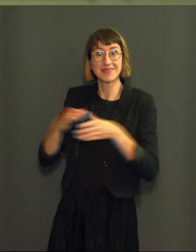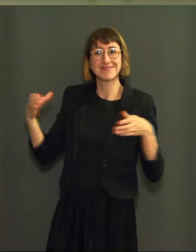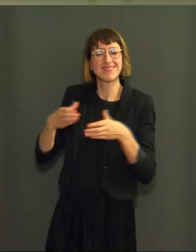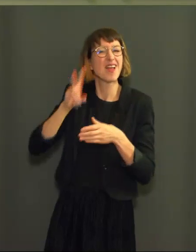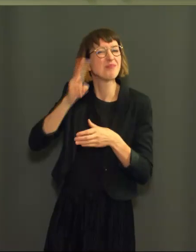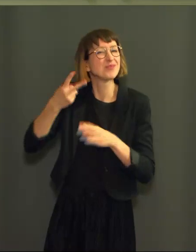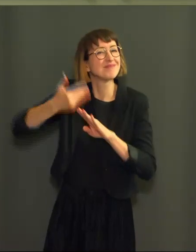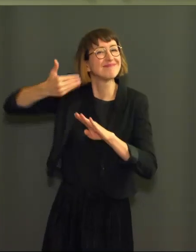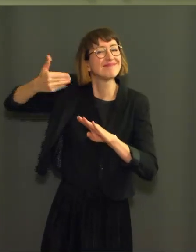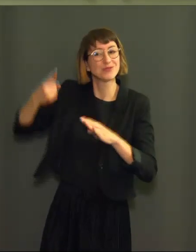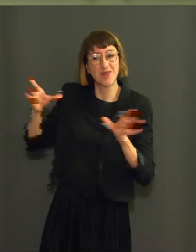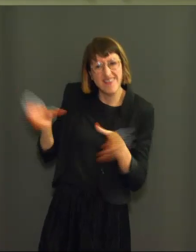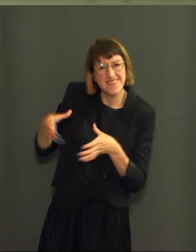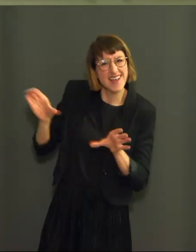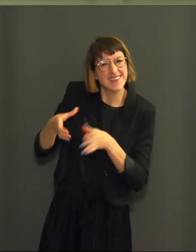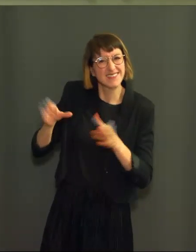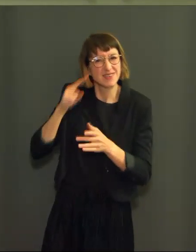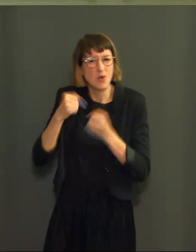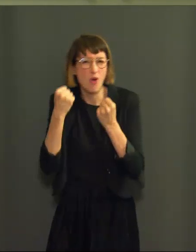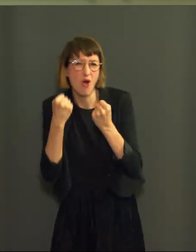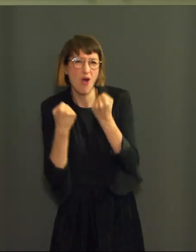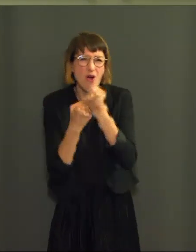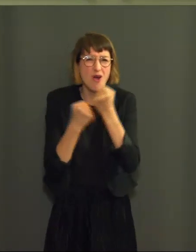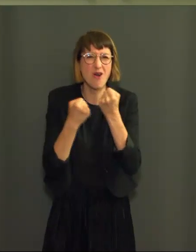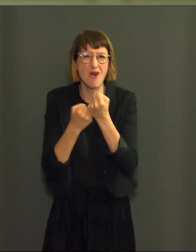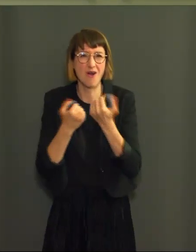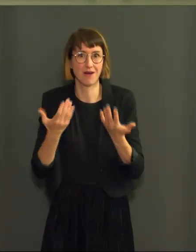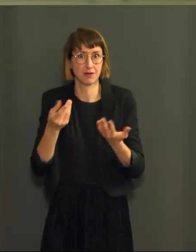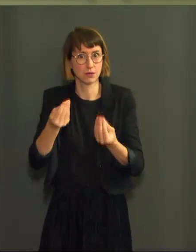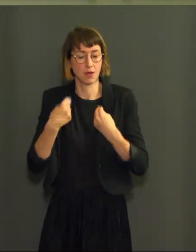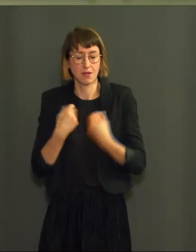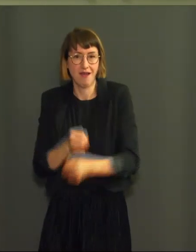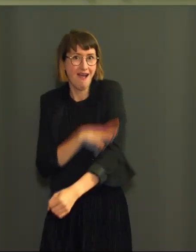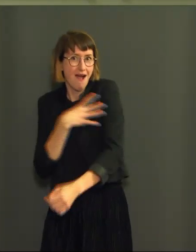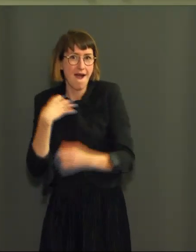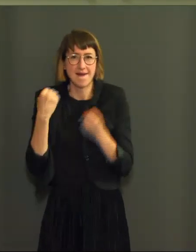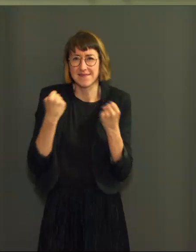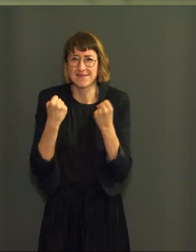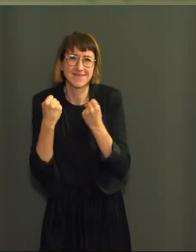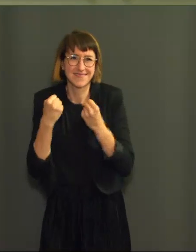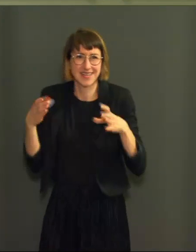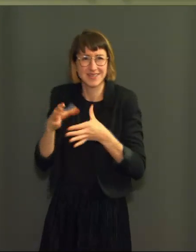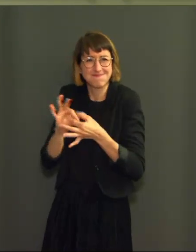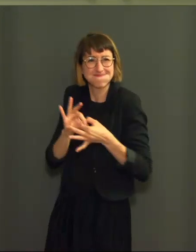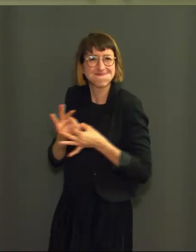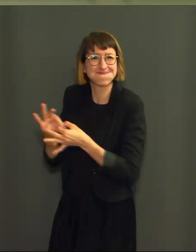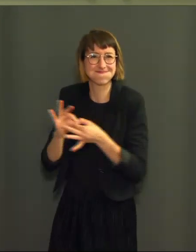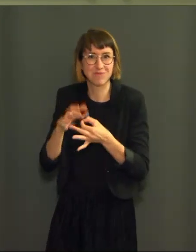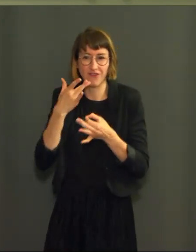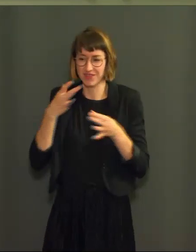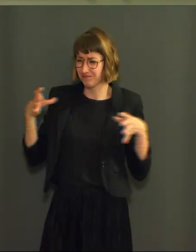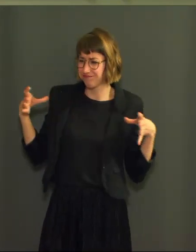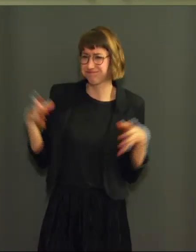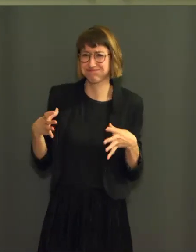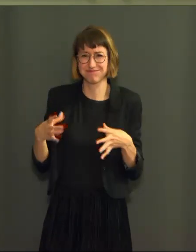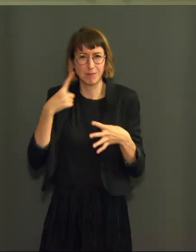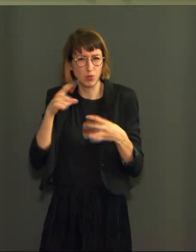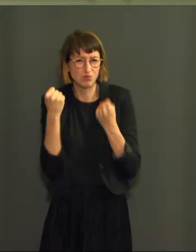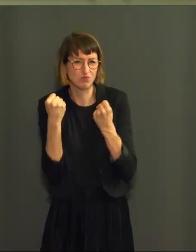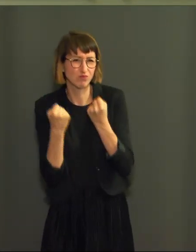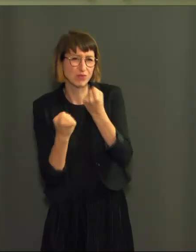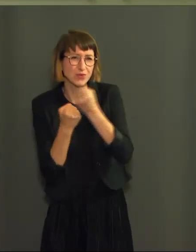Le sport, c'est de l'émotion et nous voulons la vivre souvent collectivement. Et heureusement, c'est possible, la situation nous